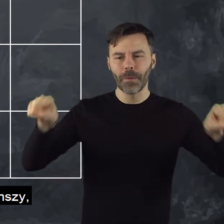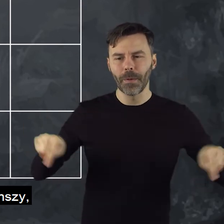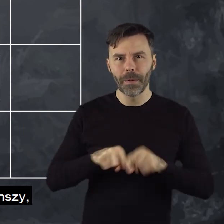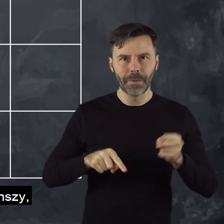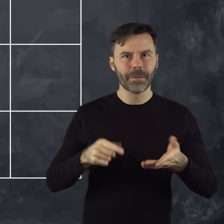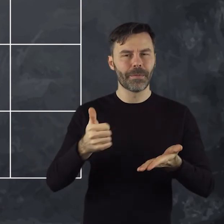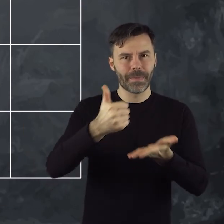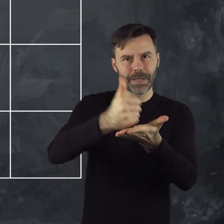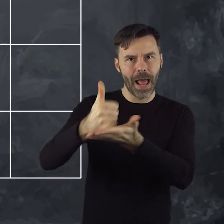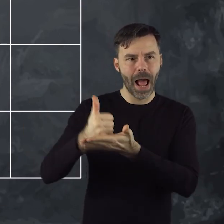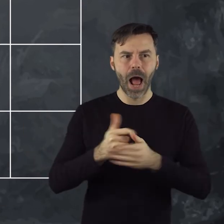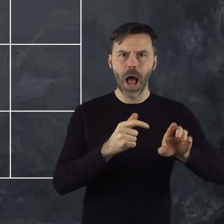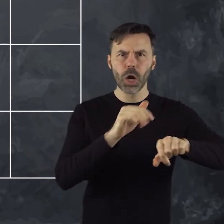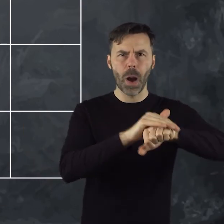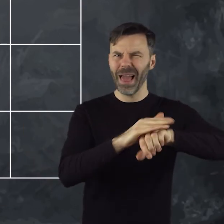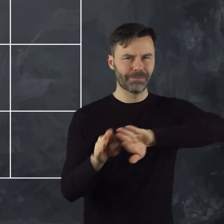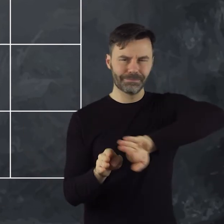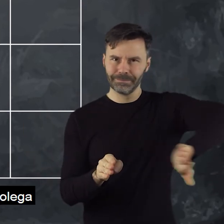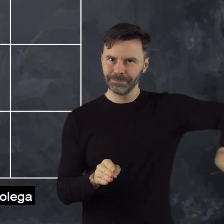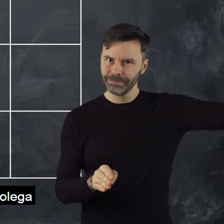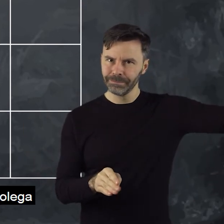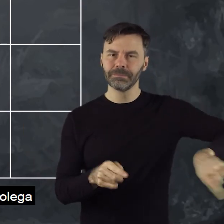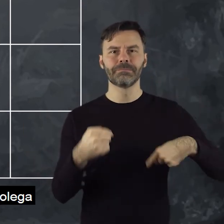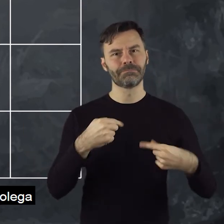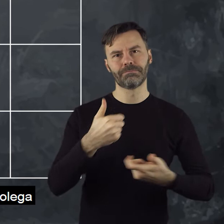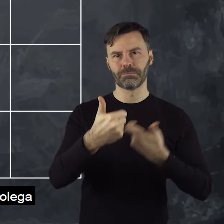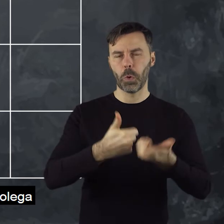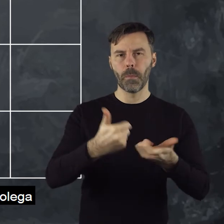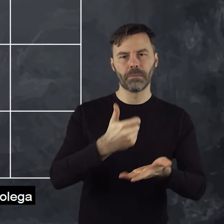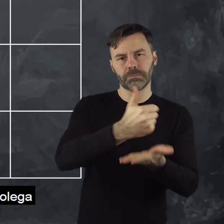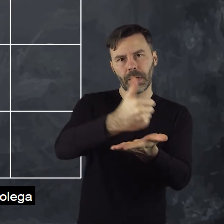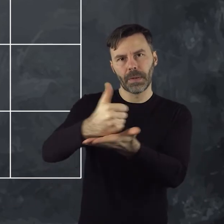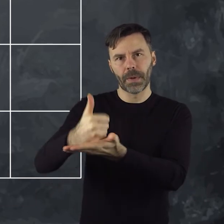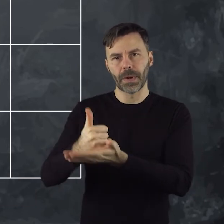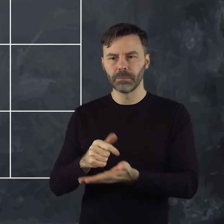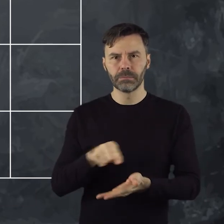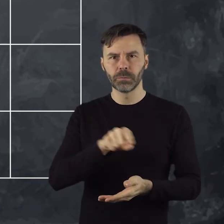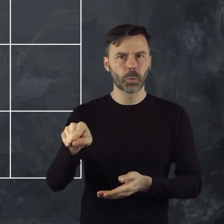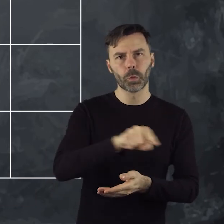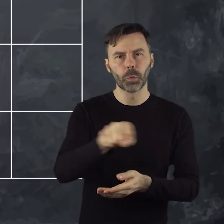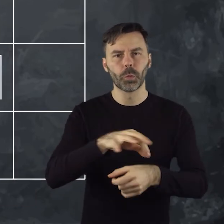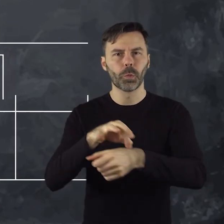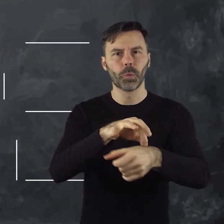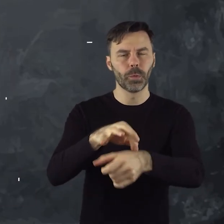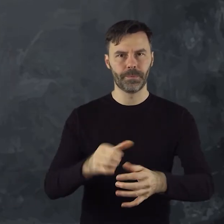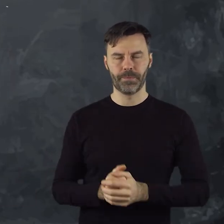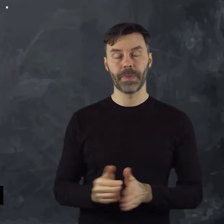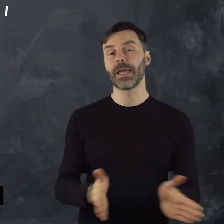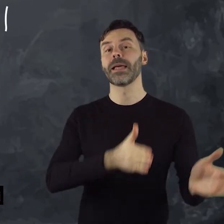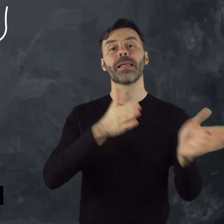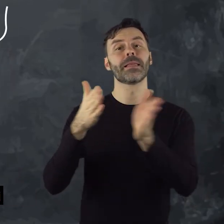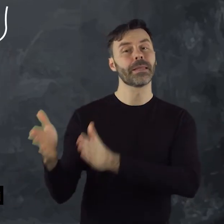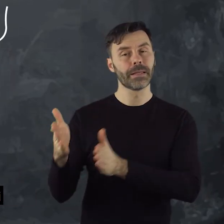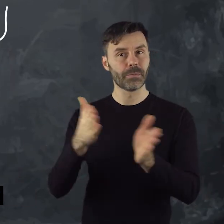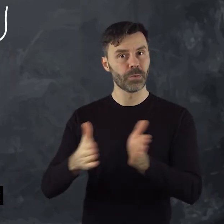poprzez dołożenie maty, planszy, na której te same czynności, które jeszcze przed chwilą wykonywał kolega, będą wykonywane przez pionek.